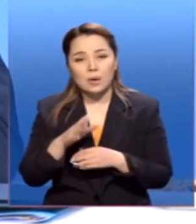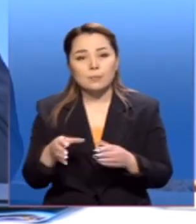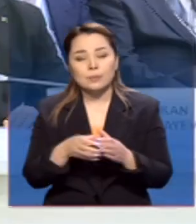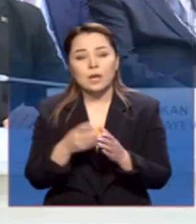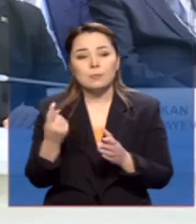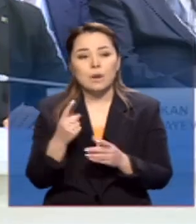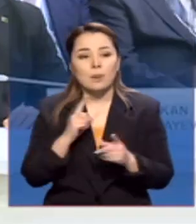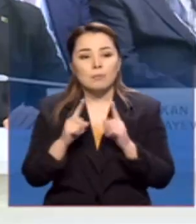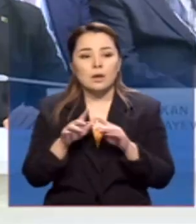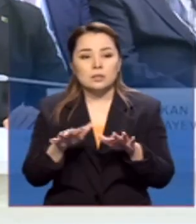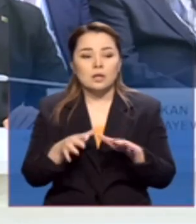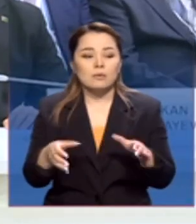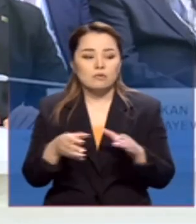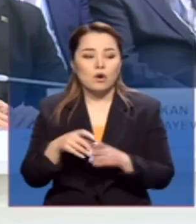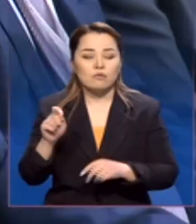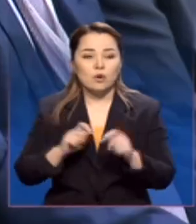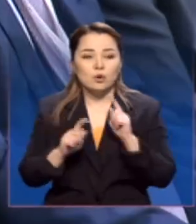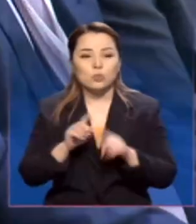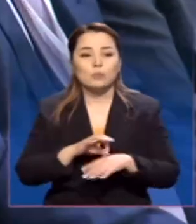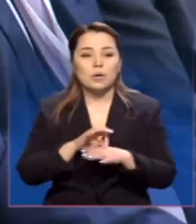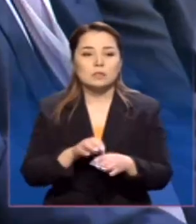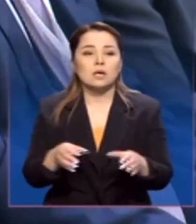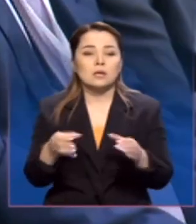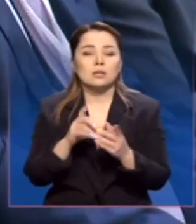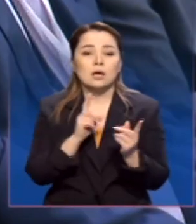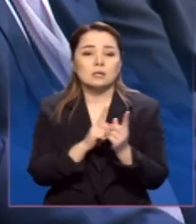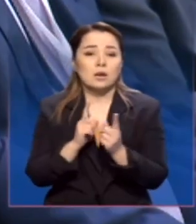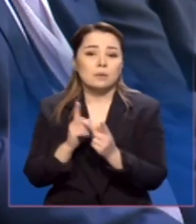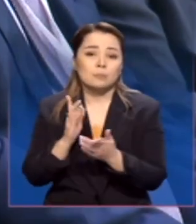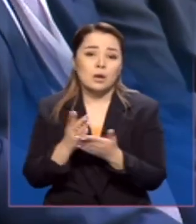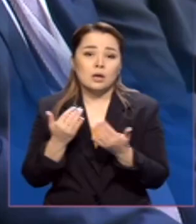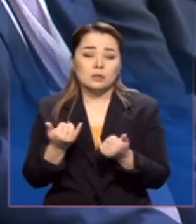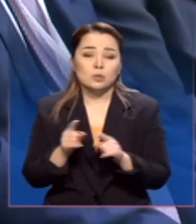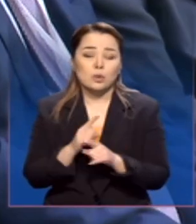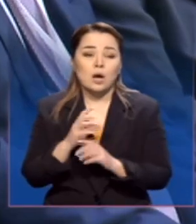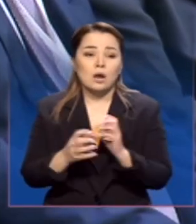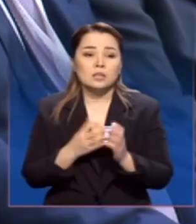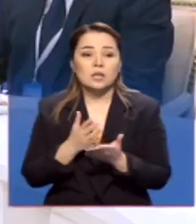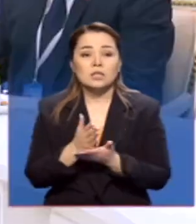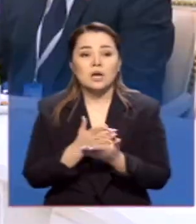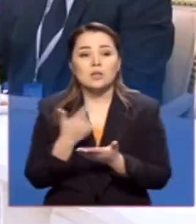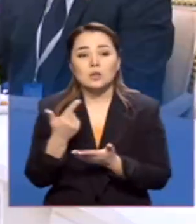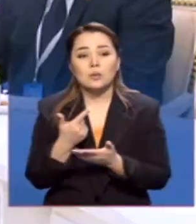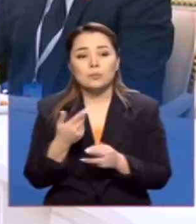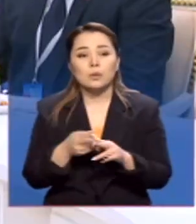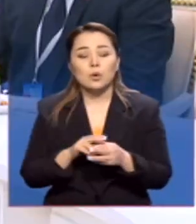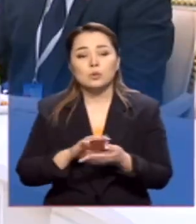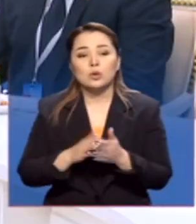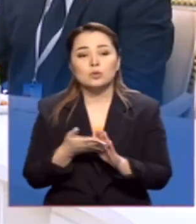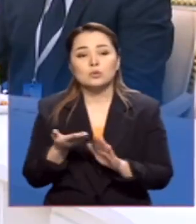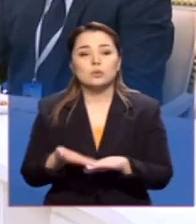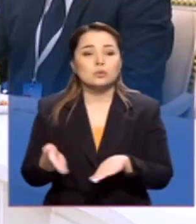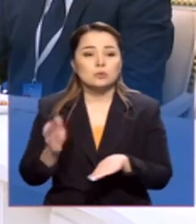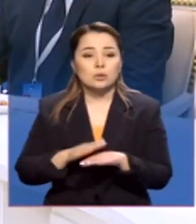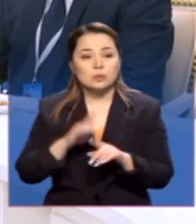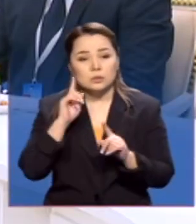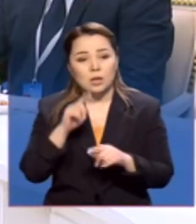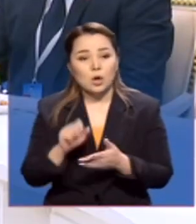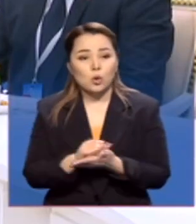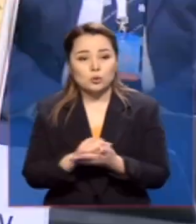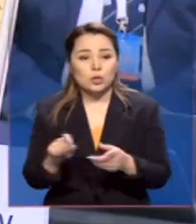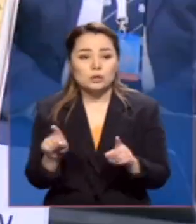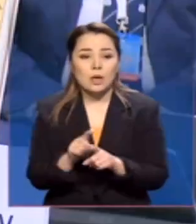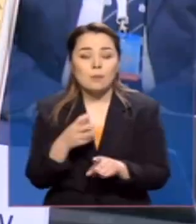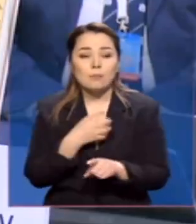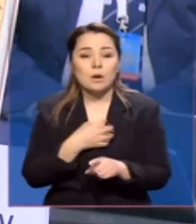бірінші парламентаралық форумында бас қосты. Олар қазіргідей әлемдегі геосаяси ахуал ушығып тұрғанда, бұл